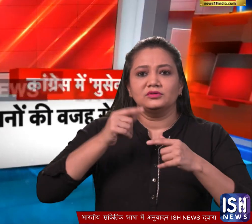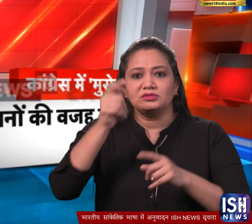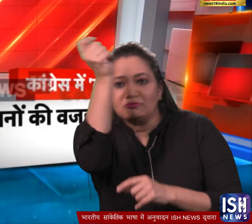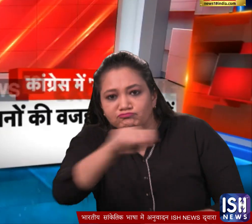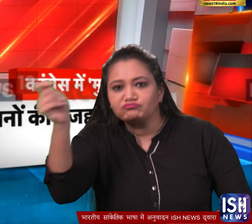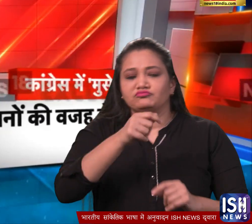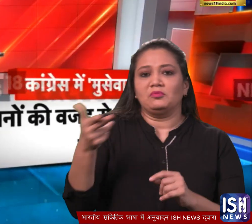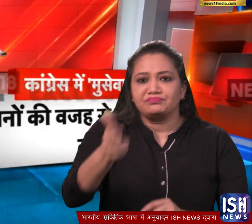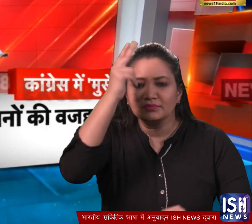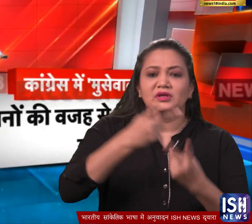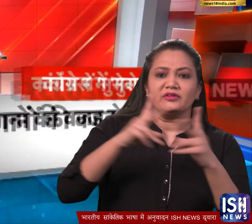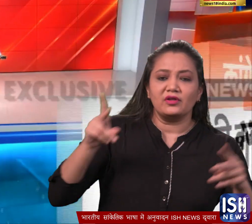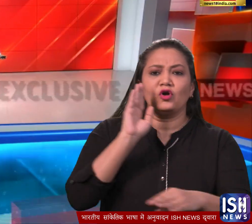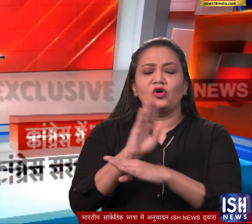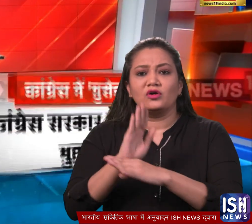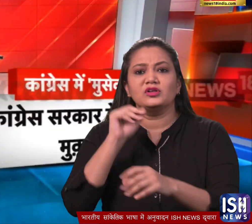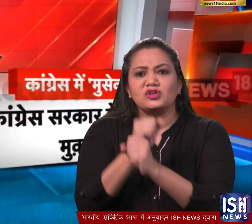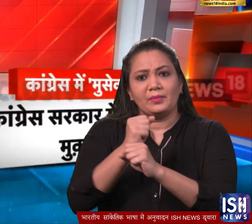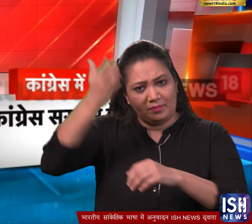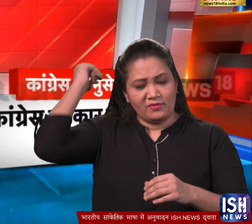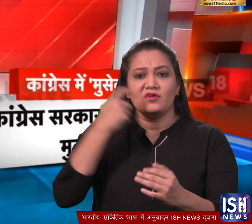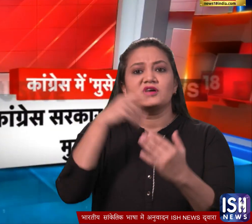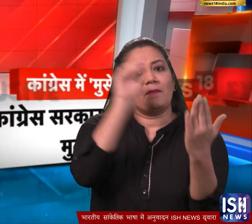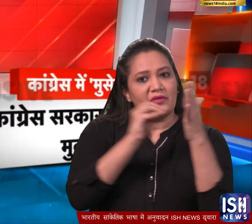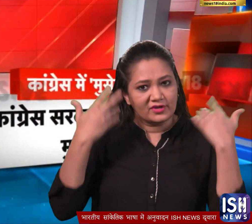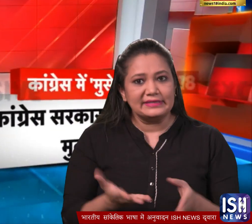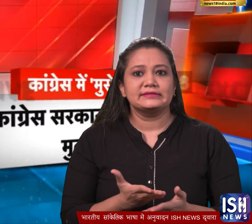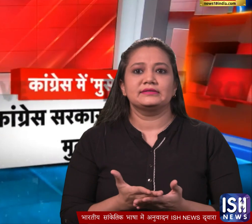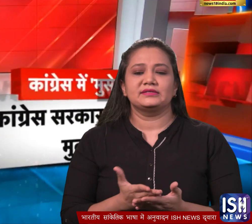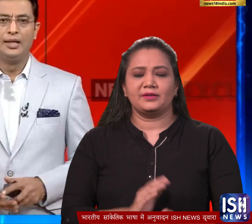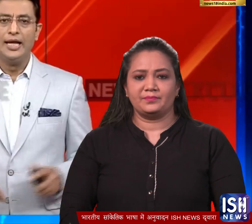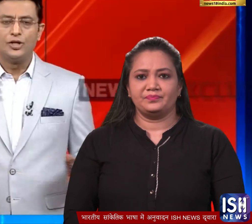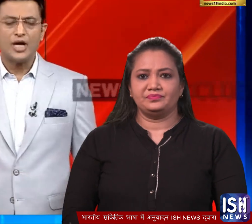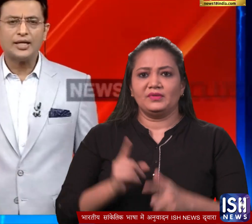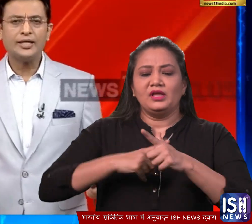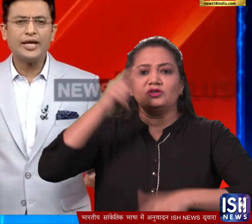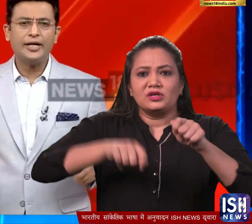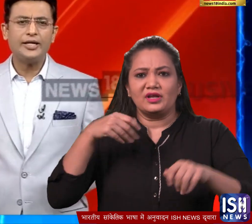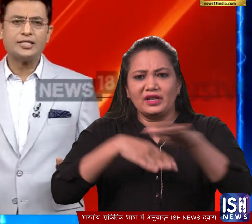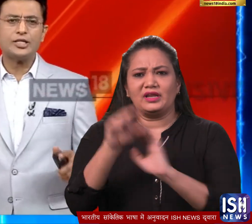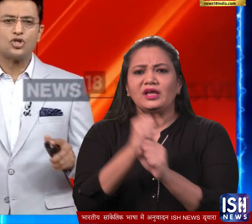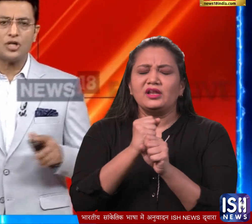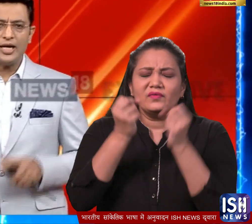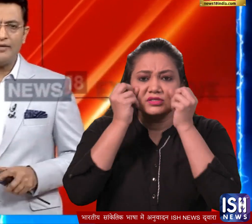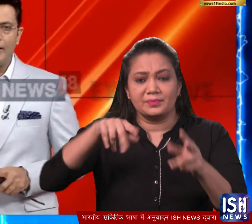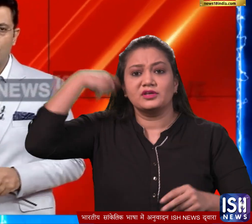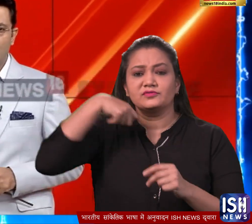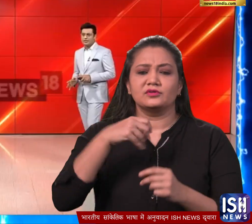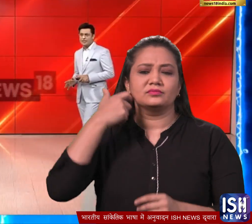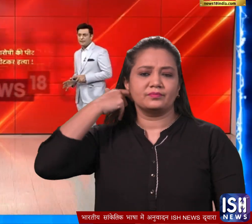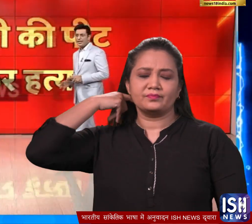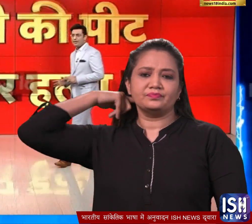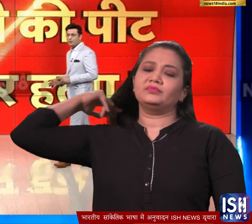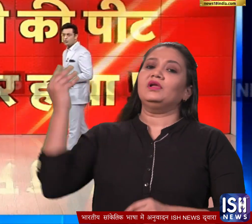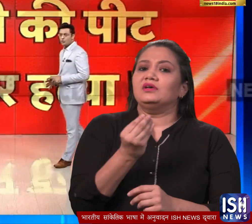का प्रदर्शन किया गया था, जिसकी वजह से कांग्रेस की सरकार में ही उन पर मुकदमा तक दर्ज हो चुका है। झारखंड के गिरिडीह से चौंकाने वाली कुछ